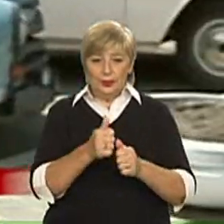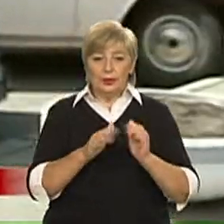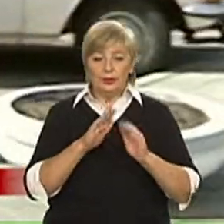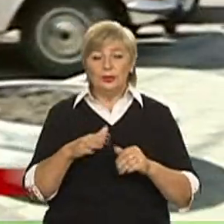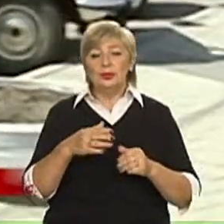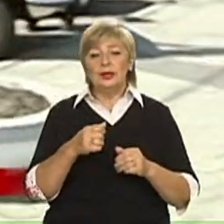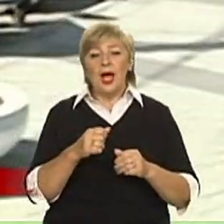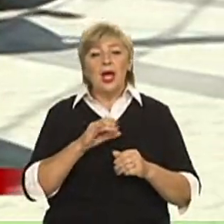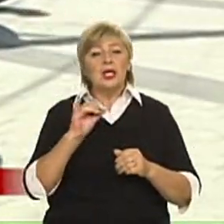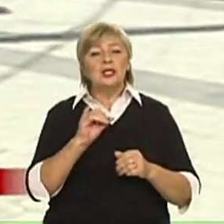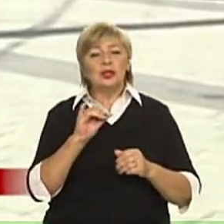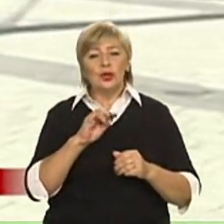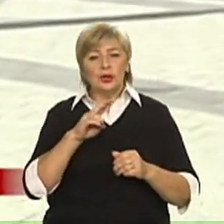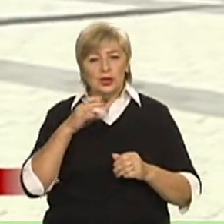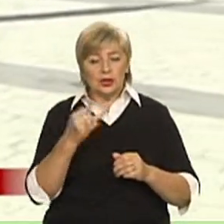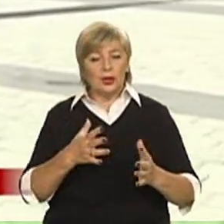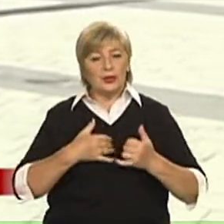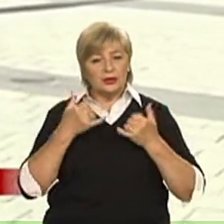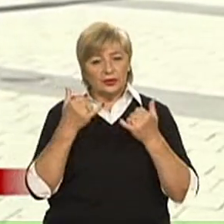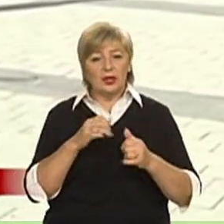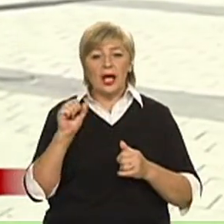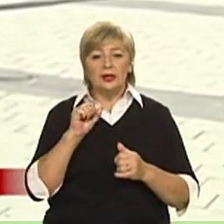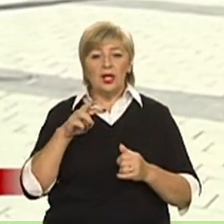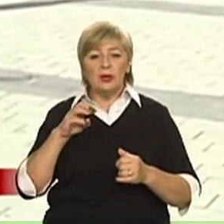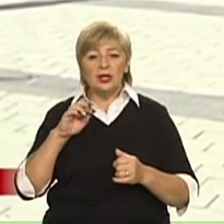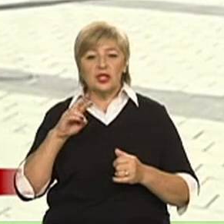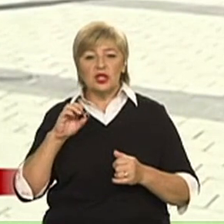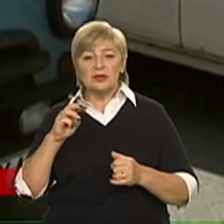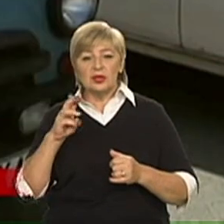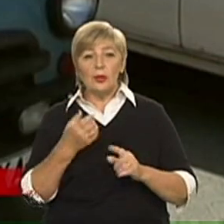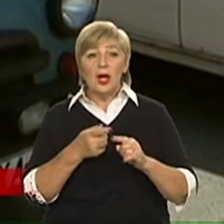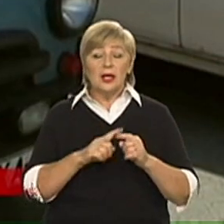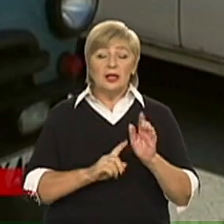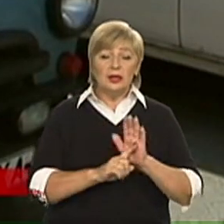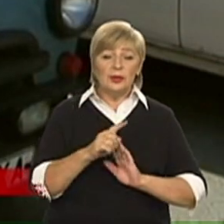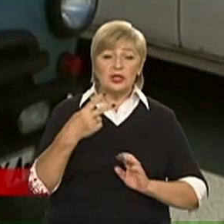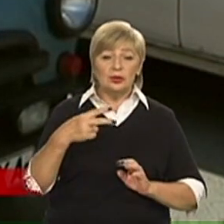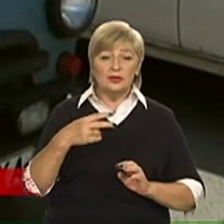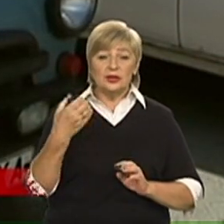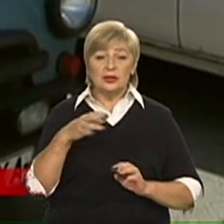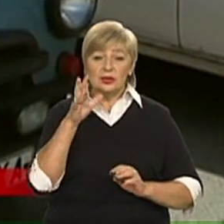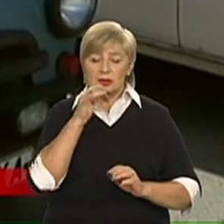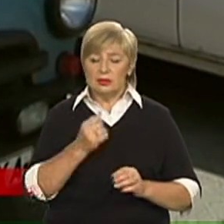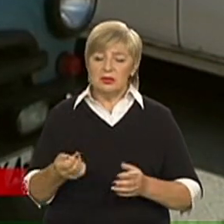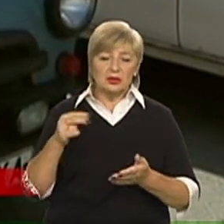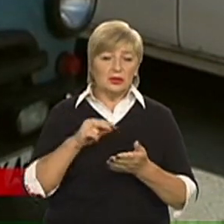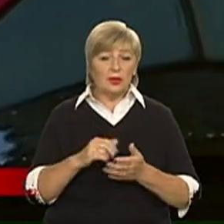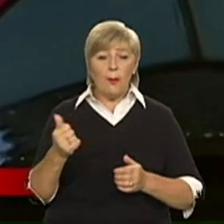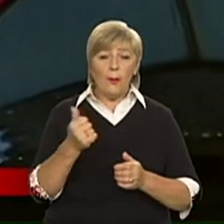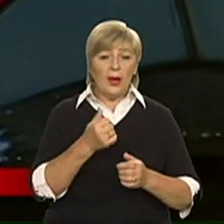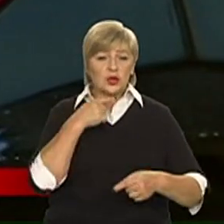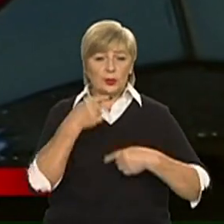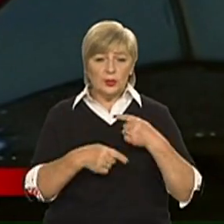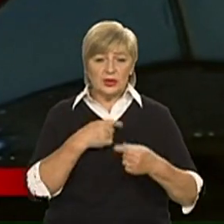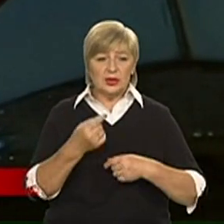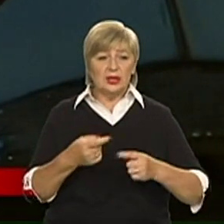називають історичною. Присвятили її Андрію Миклашевському, який на початку 20-го століття встановив перше постійне